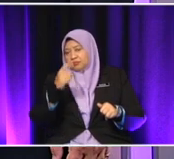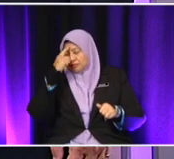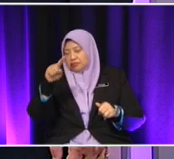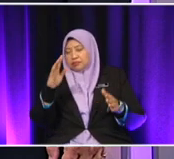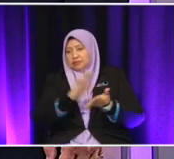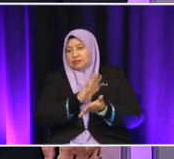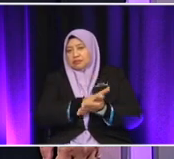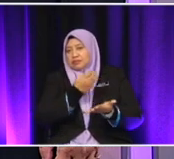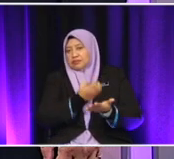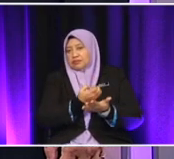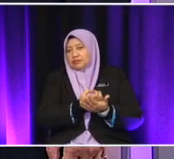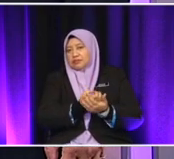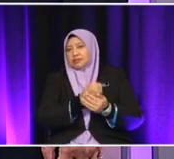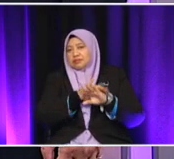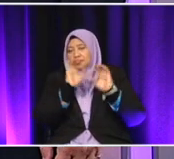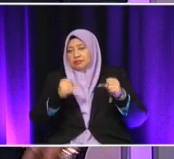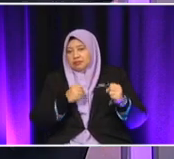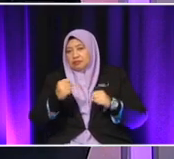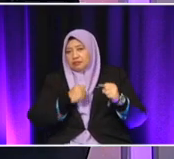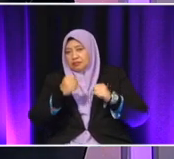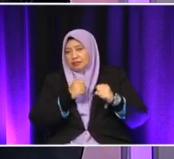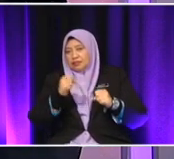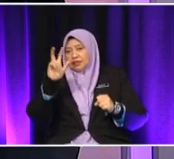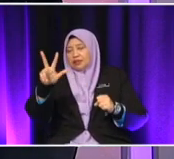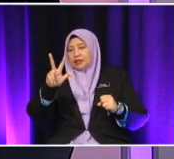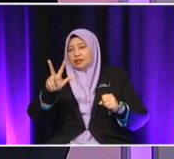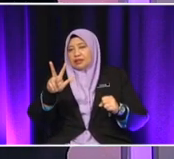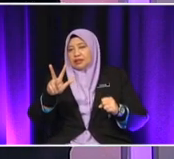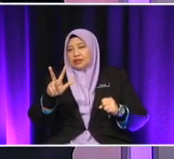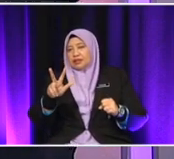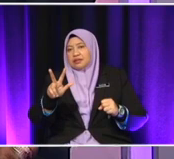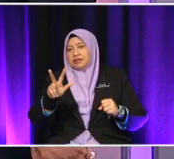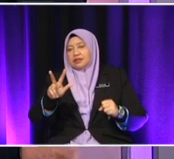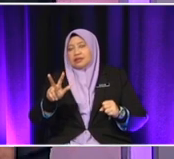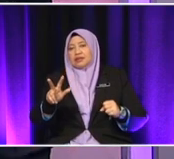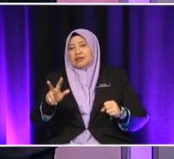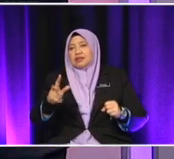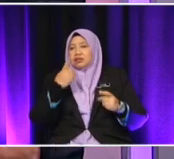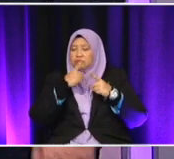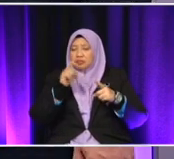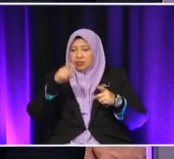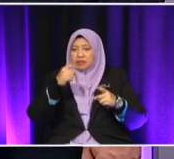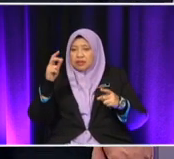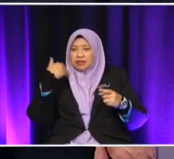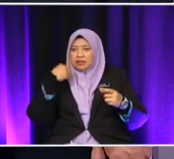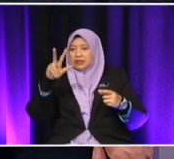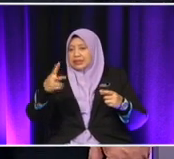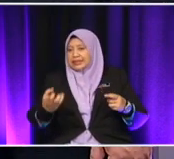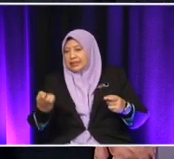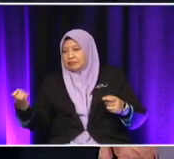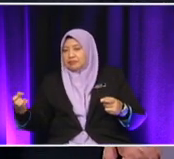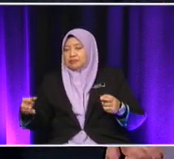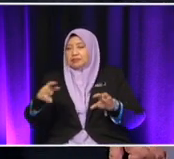kita tidak dapat lagi daripada tiga elemen penting jawaban itu tidak dapat lagi daripada tiga elemen penting yaitu fakta